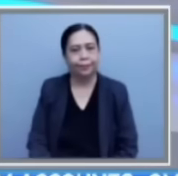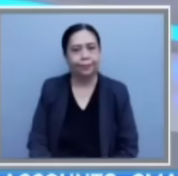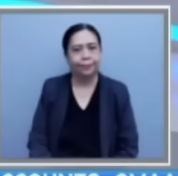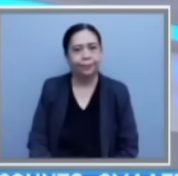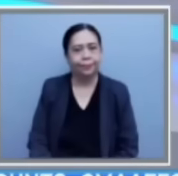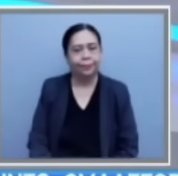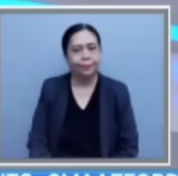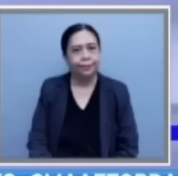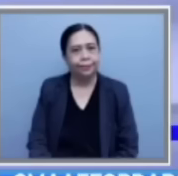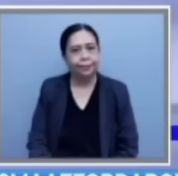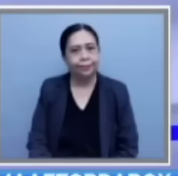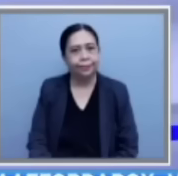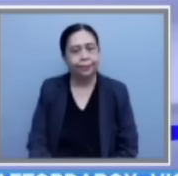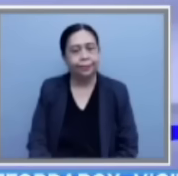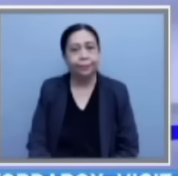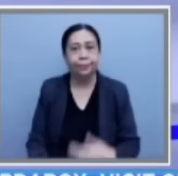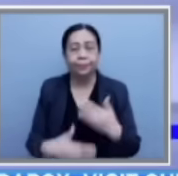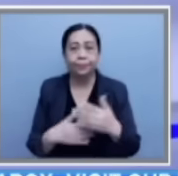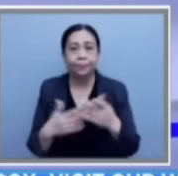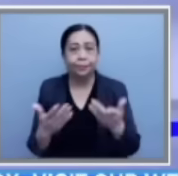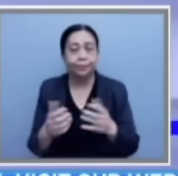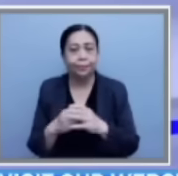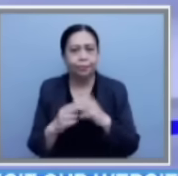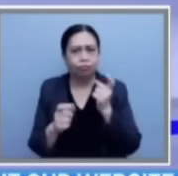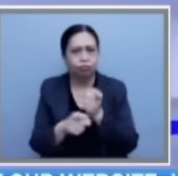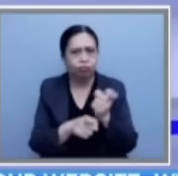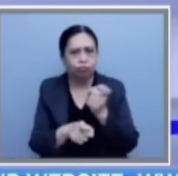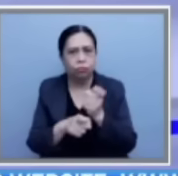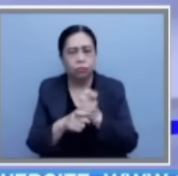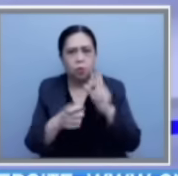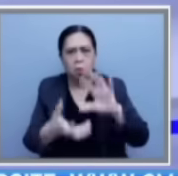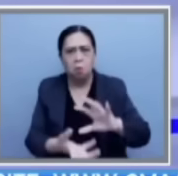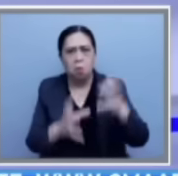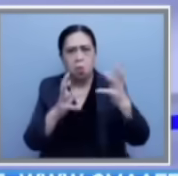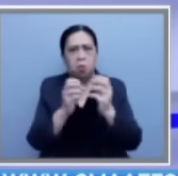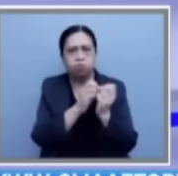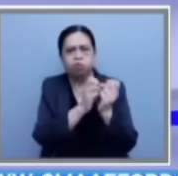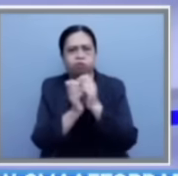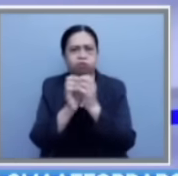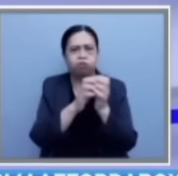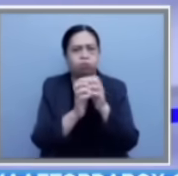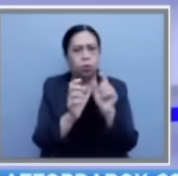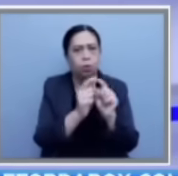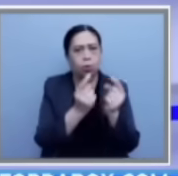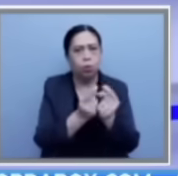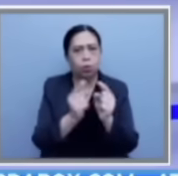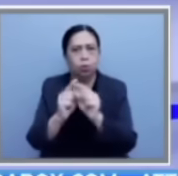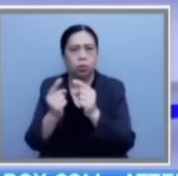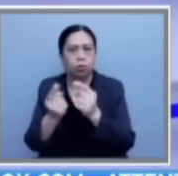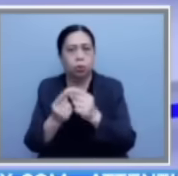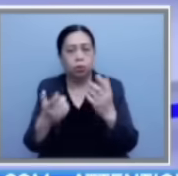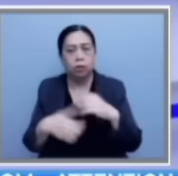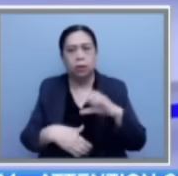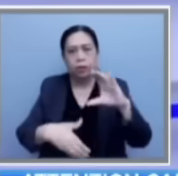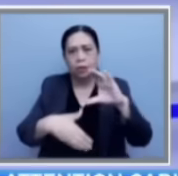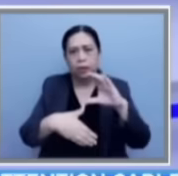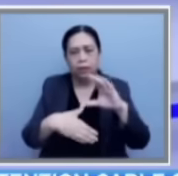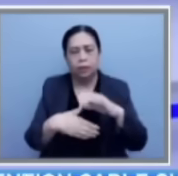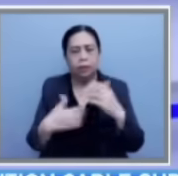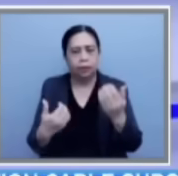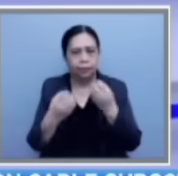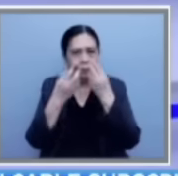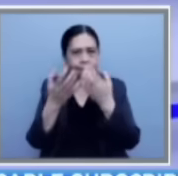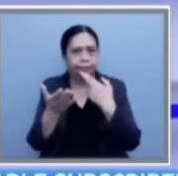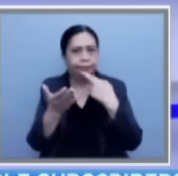rice naman dahil lang sara nagrambol ang dalawang grupo ng kabataan sa Caloocan naku chill lang mga kabalitaan ang exclusive na